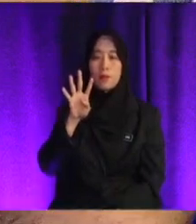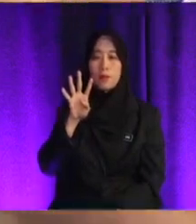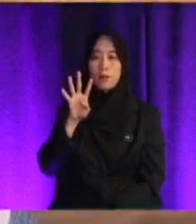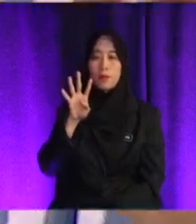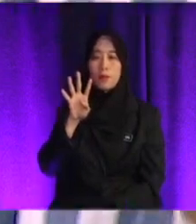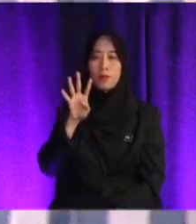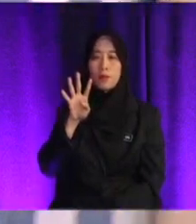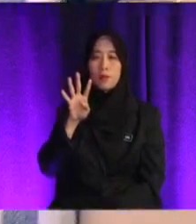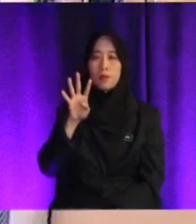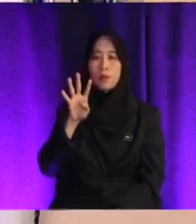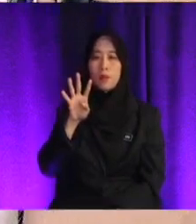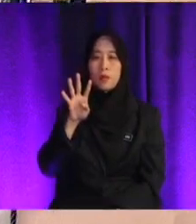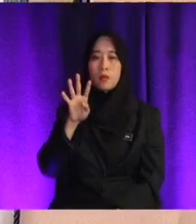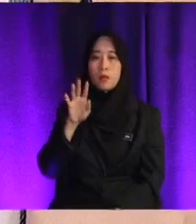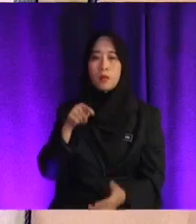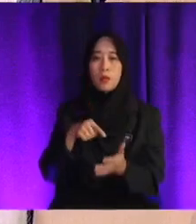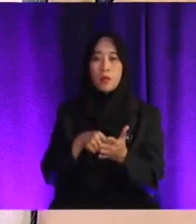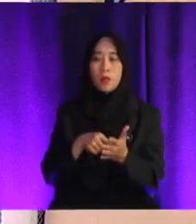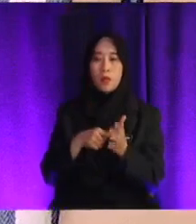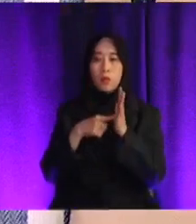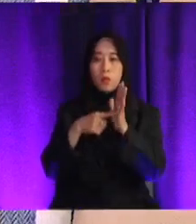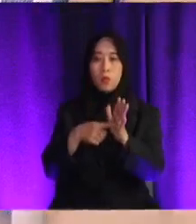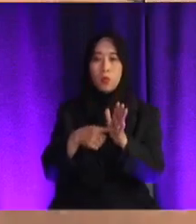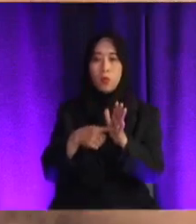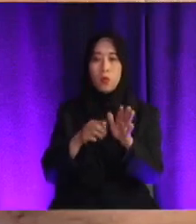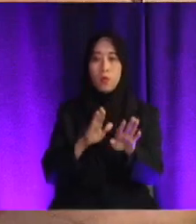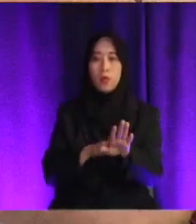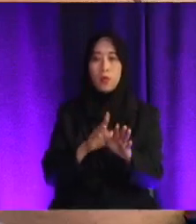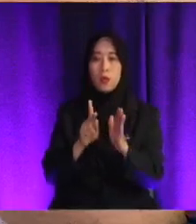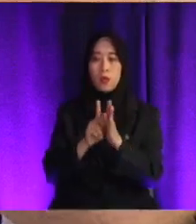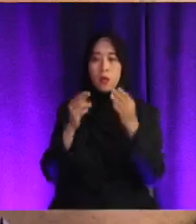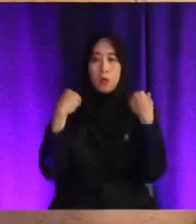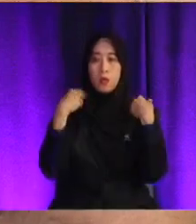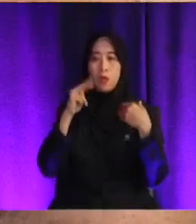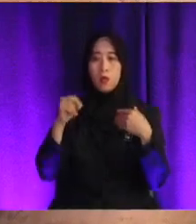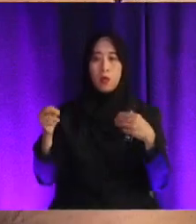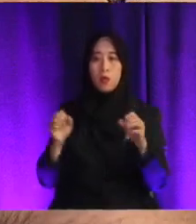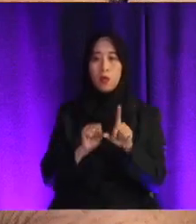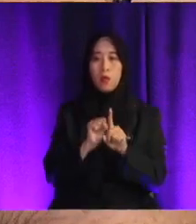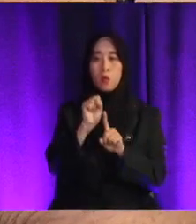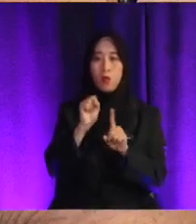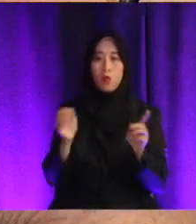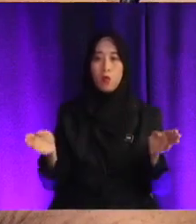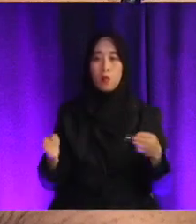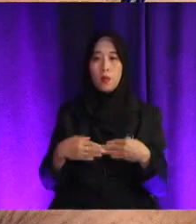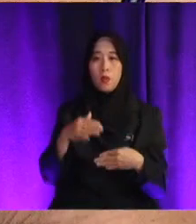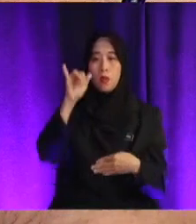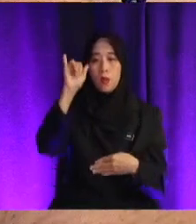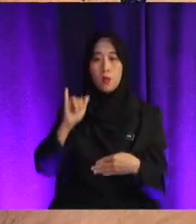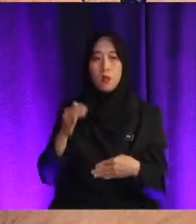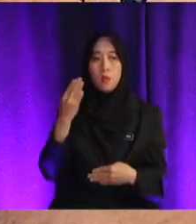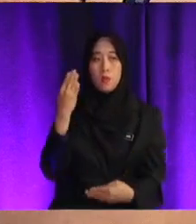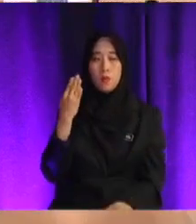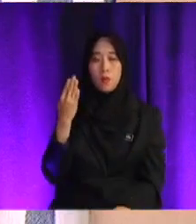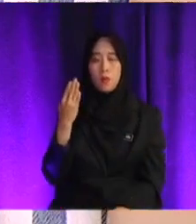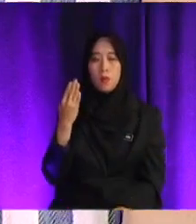4. Okey. Ini merujuk kepada keadaan suhu bilik yang biasa. 4 situ. 4